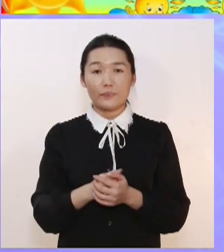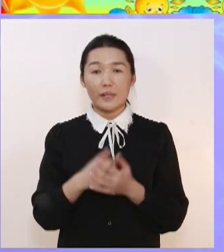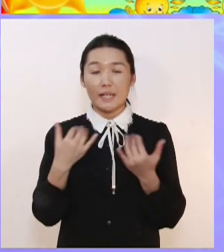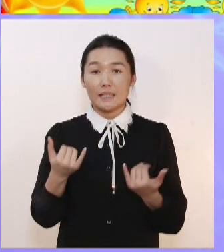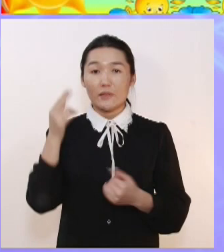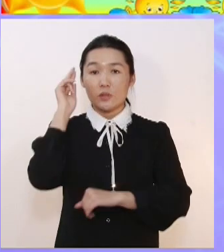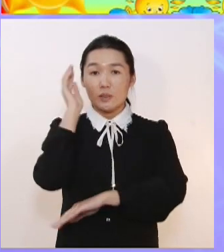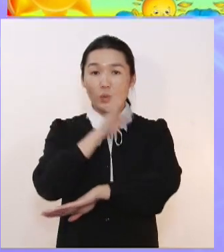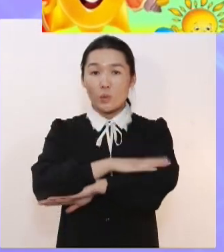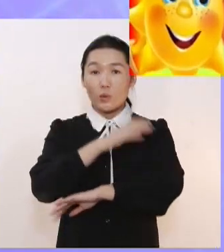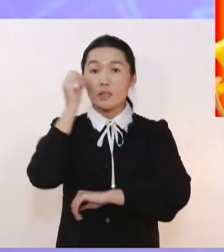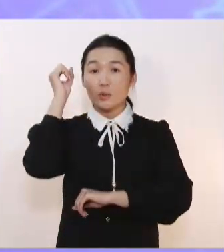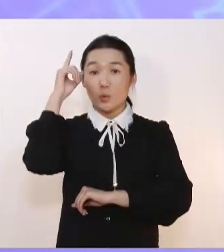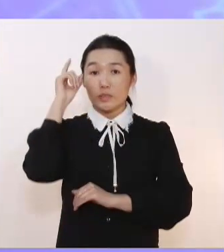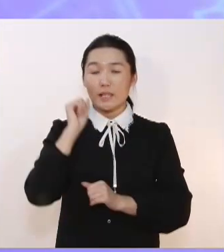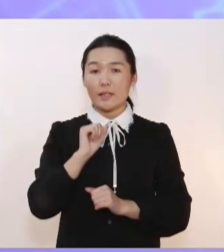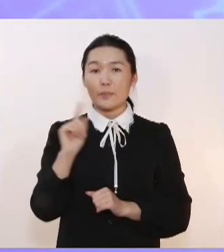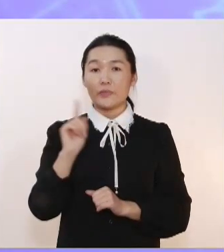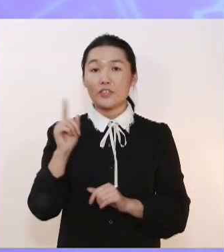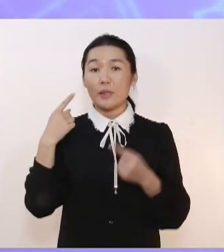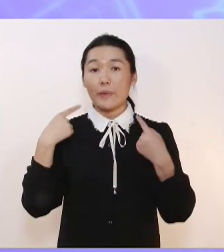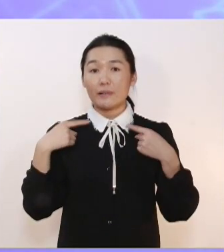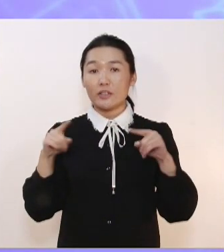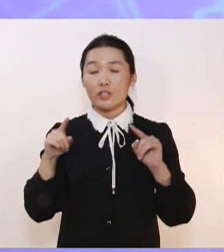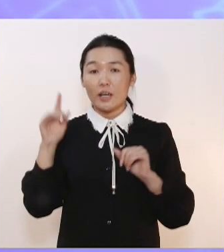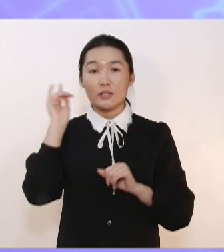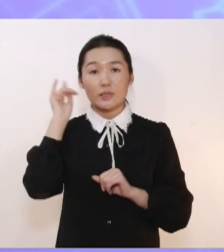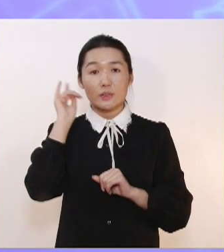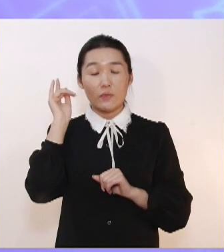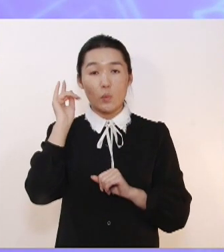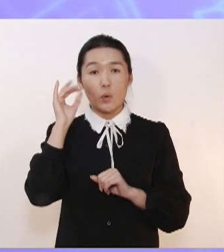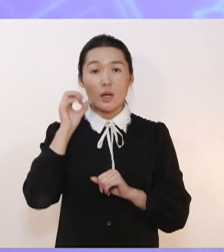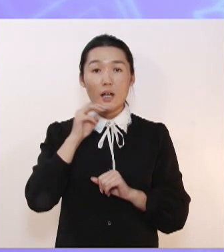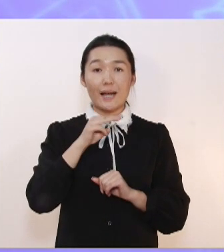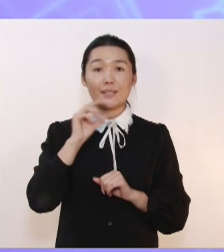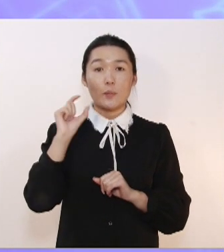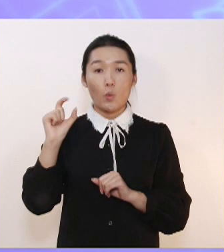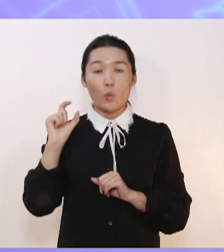Сегодня на уроке узнаем, чем отличается звук от буквы.